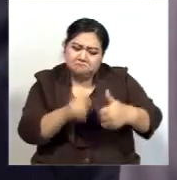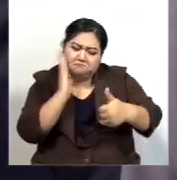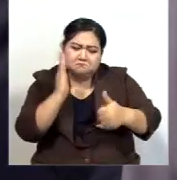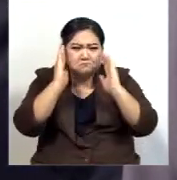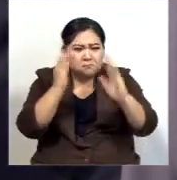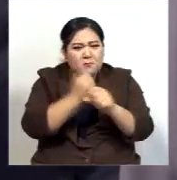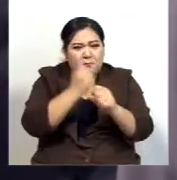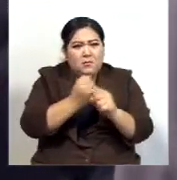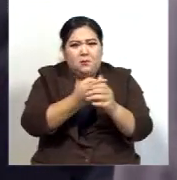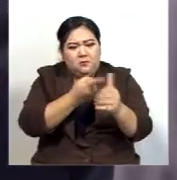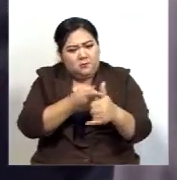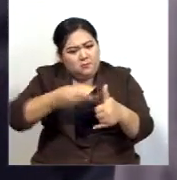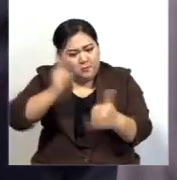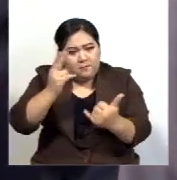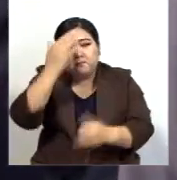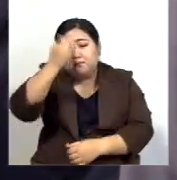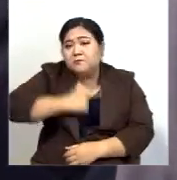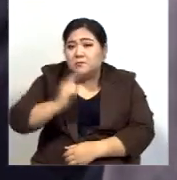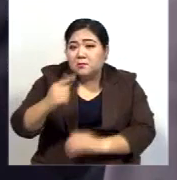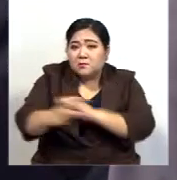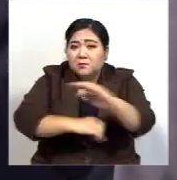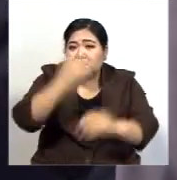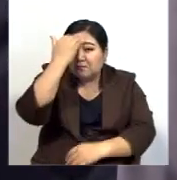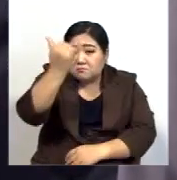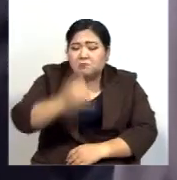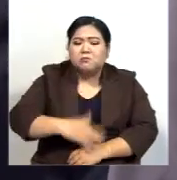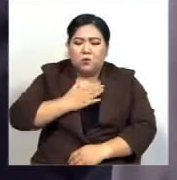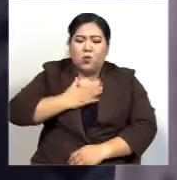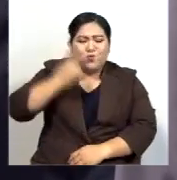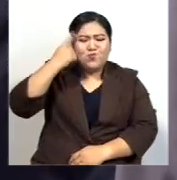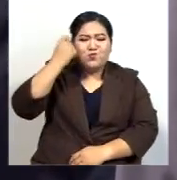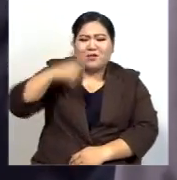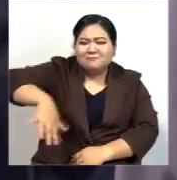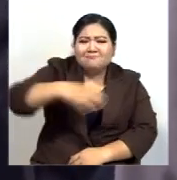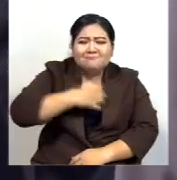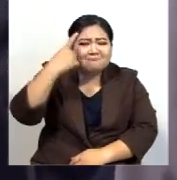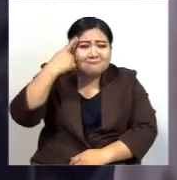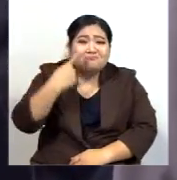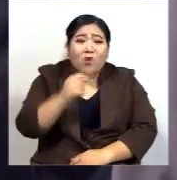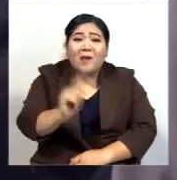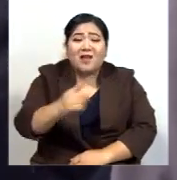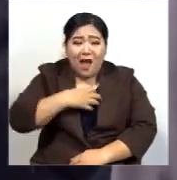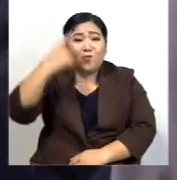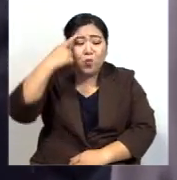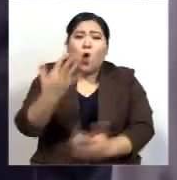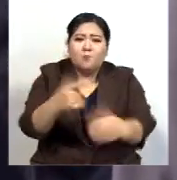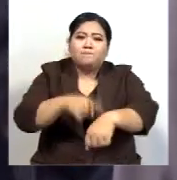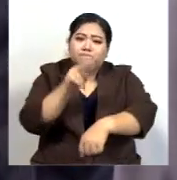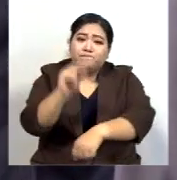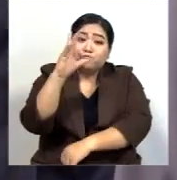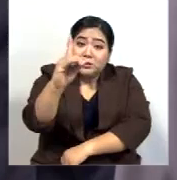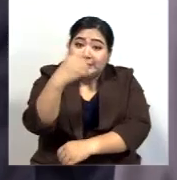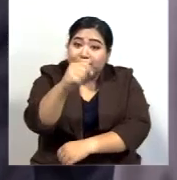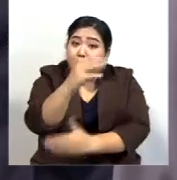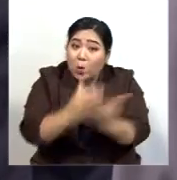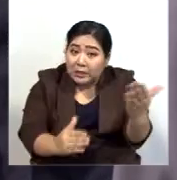คือผมเข้าใจคำถามผู้สื่อข่าวที่อยากจะได้นะครับก็ขอเป็นพรุ่งนี้10:30นะครับ จะเอาตัวผู้ต้องหาไปด้วย